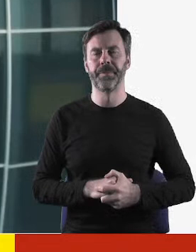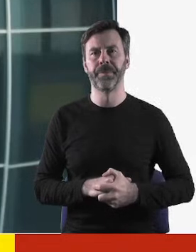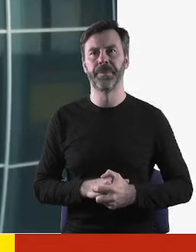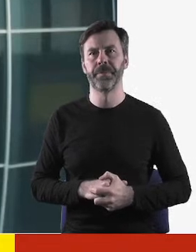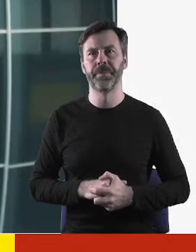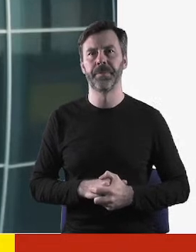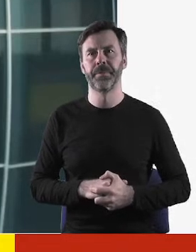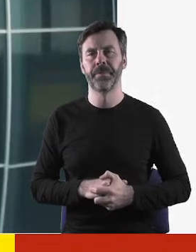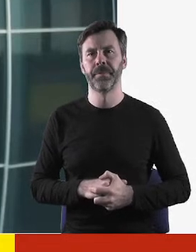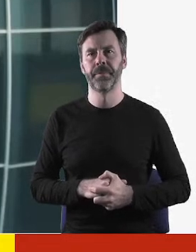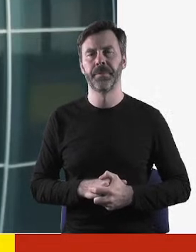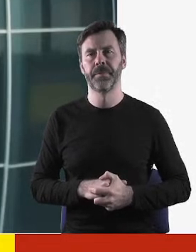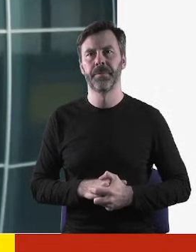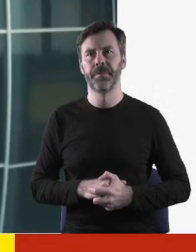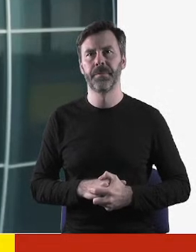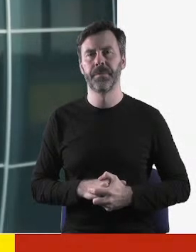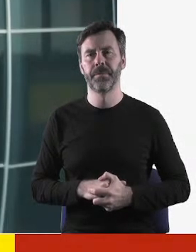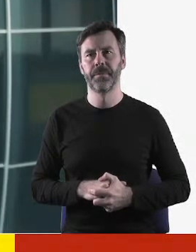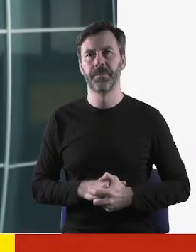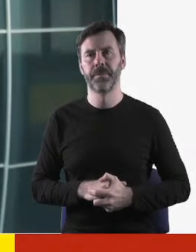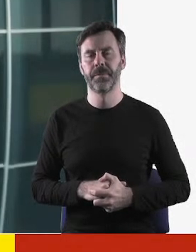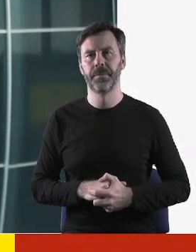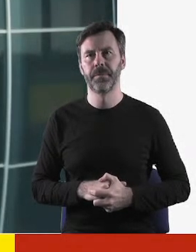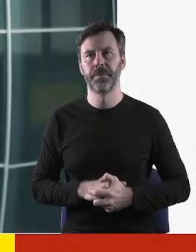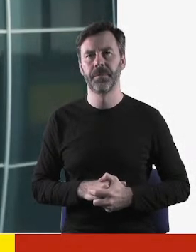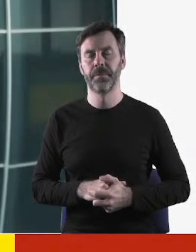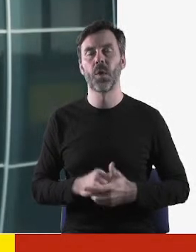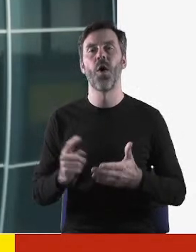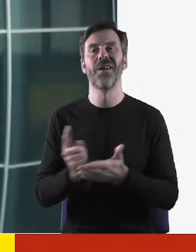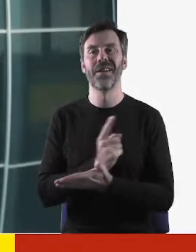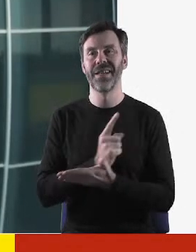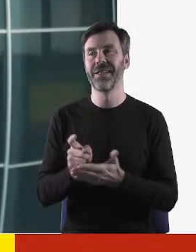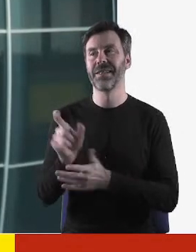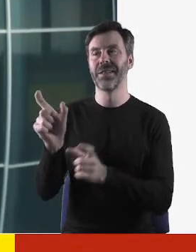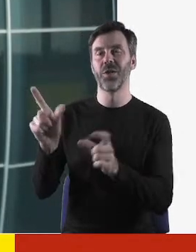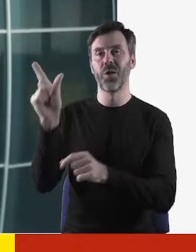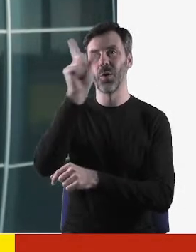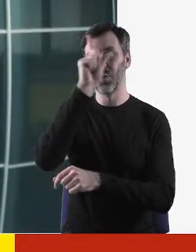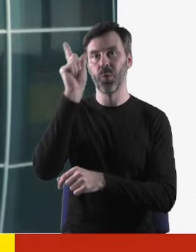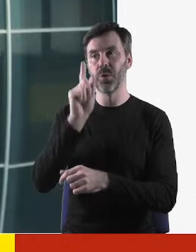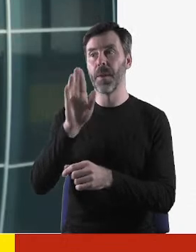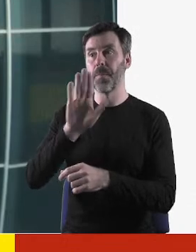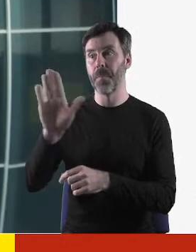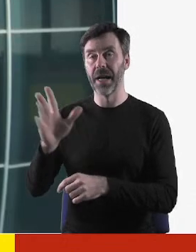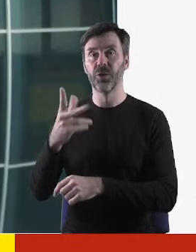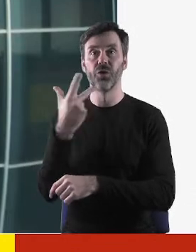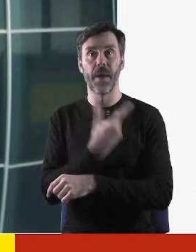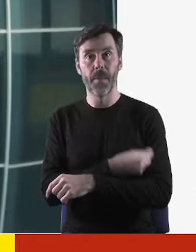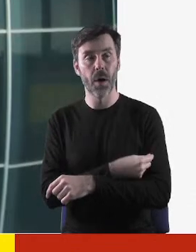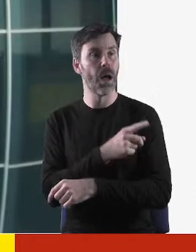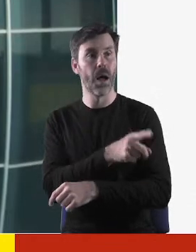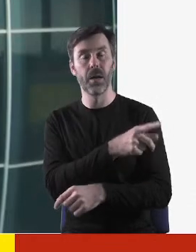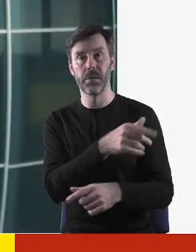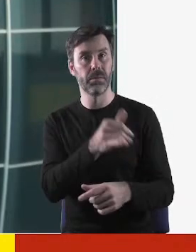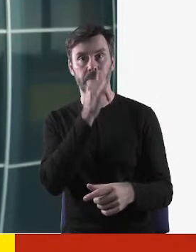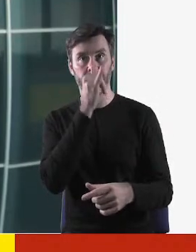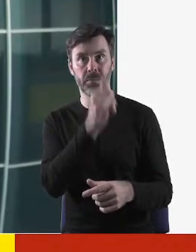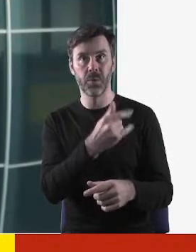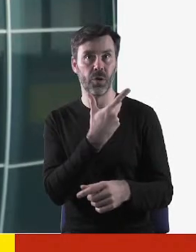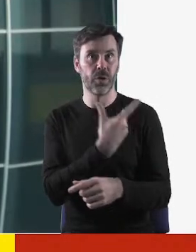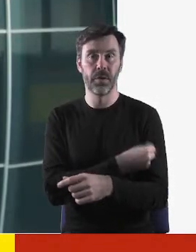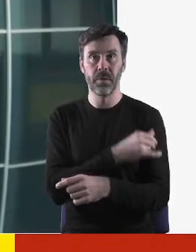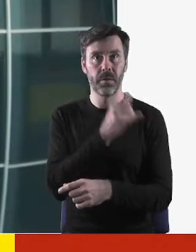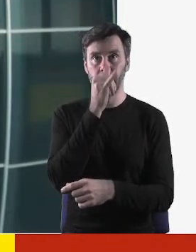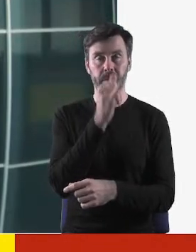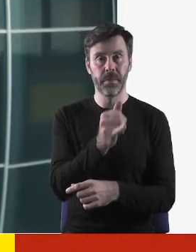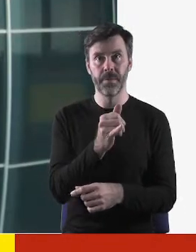i ryzyka dla zdrowia i życia tych ludzi, którzy są zaszczepieni, tych, którzy z różnych względów, na przykład źle przyjmują szczepienia,